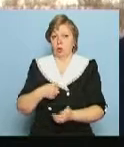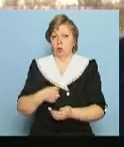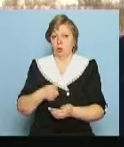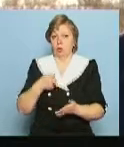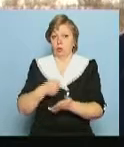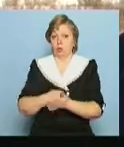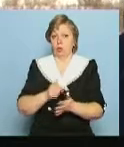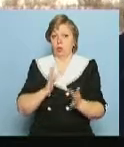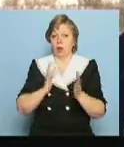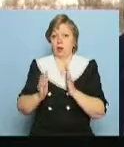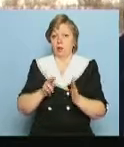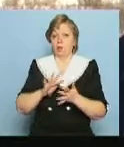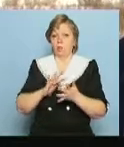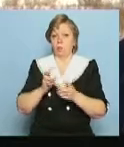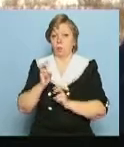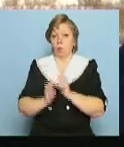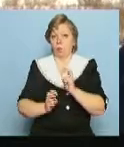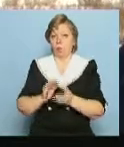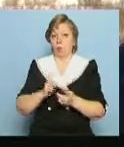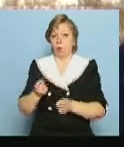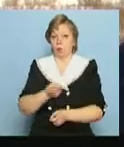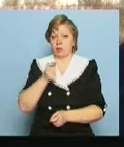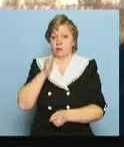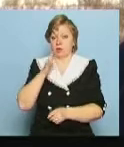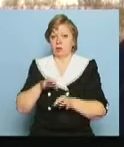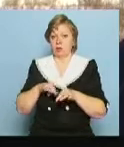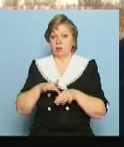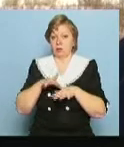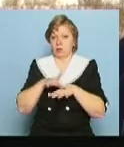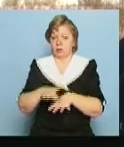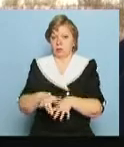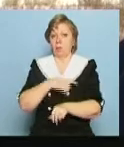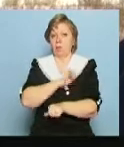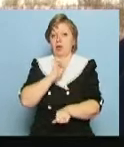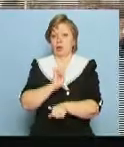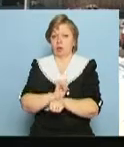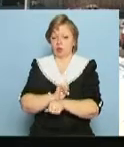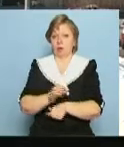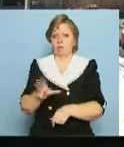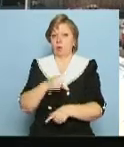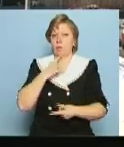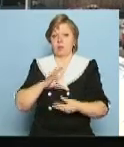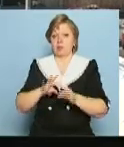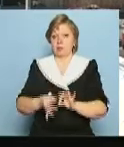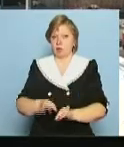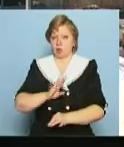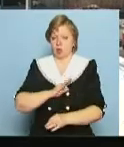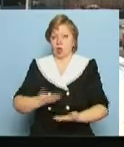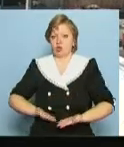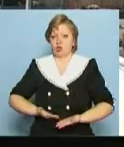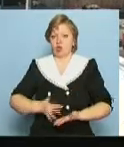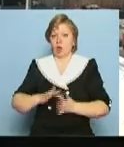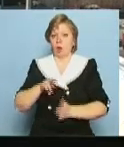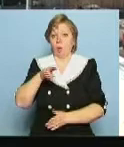леспромхоза вода подошла, мы придержали немножко, и вроде все прошло без осложнений. Жителям Пудема наводнение